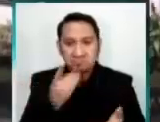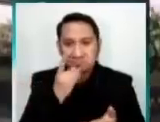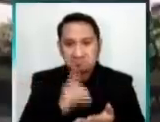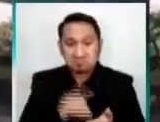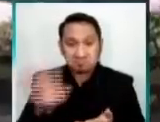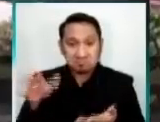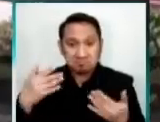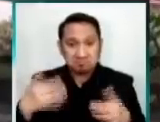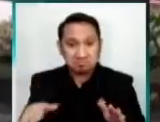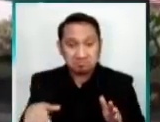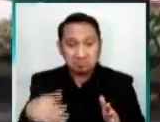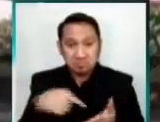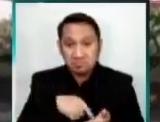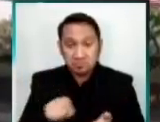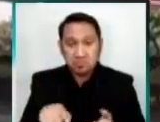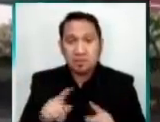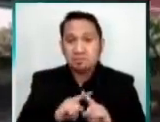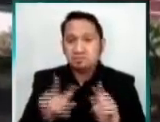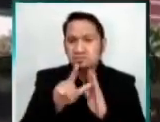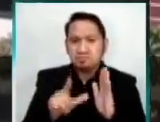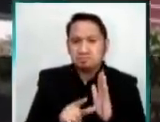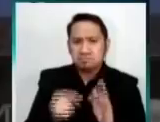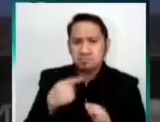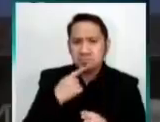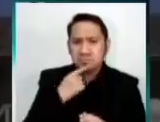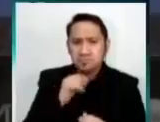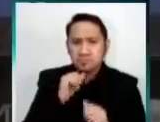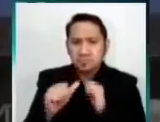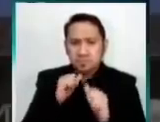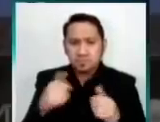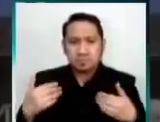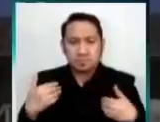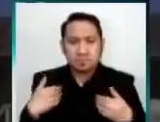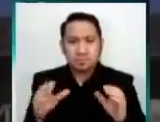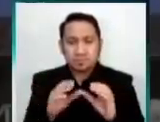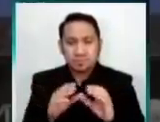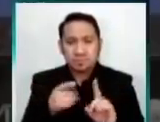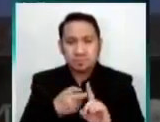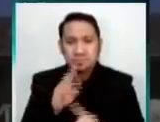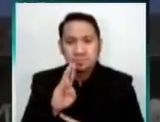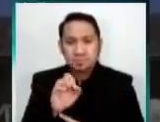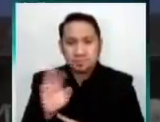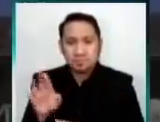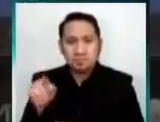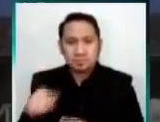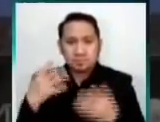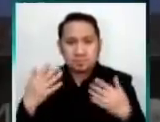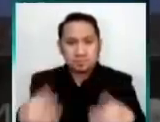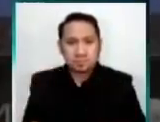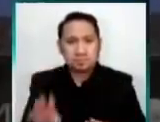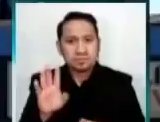Itinanggi naman ito ng abogado ni Marcos at may certificate naman daw sila mula sa Bureau of Internal Revenue na nagbayad siya sa BIR